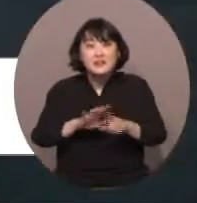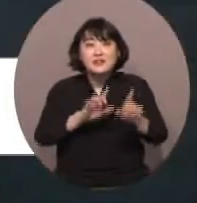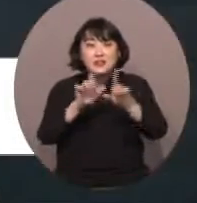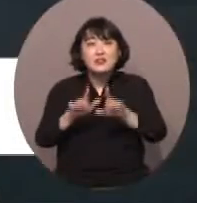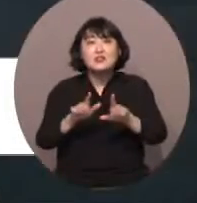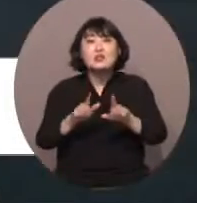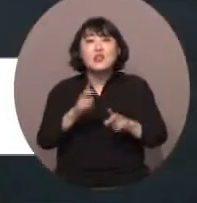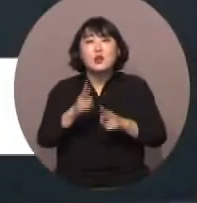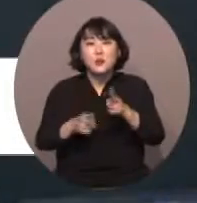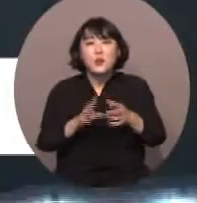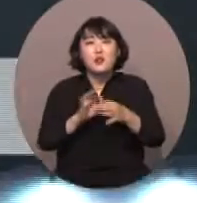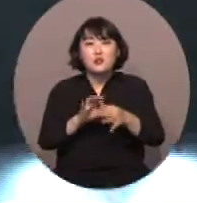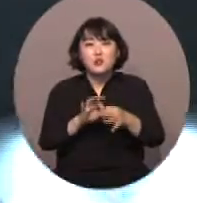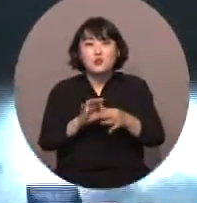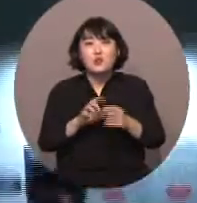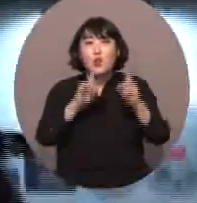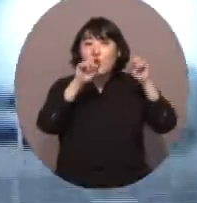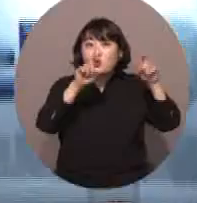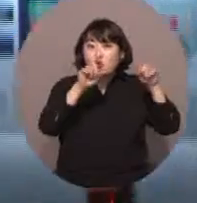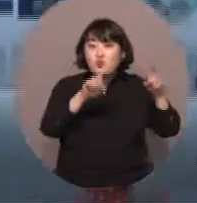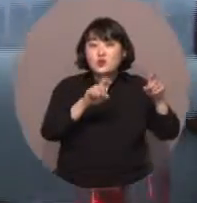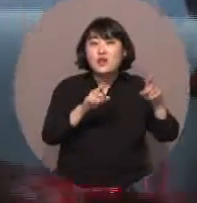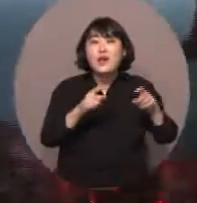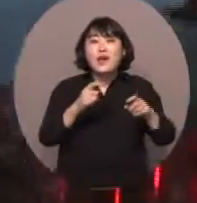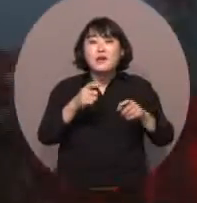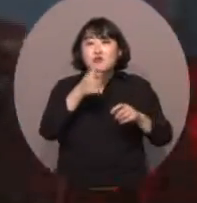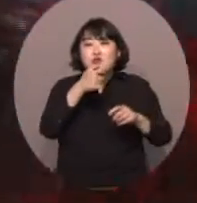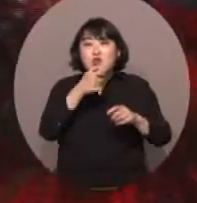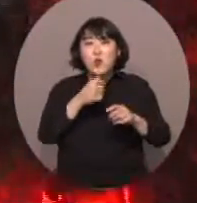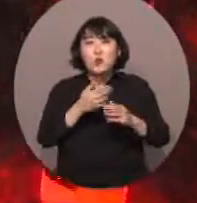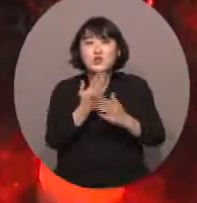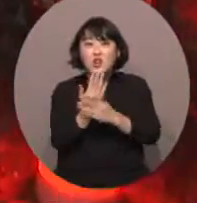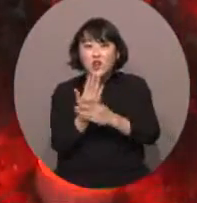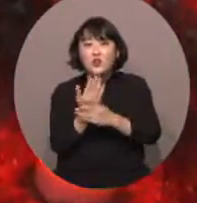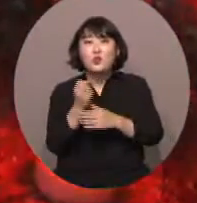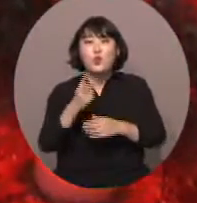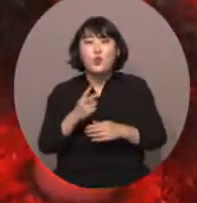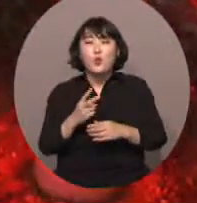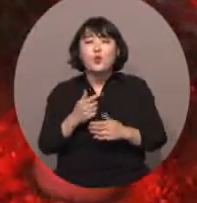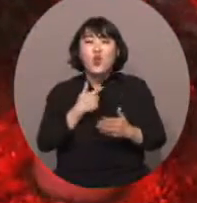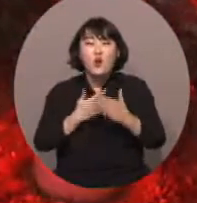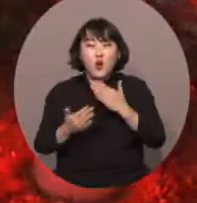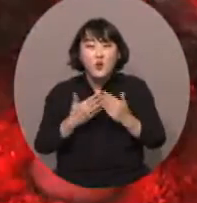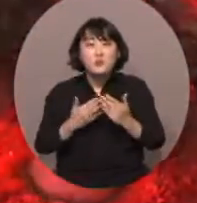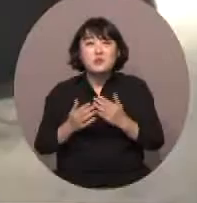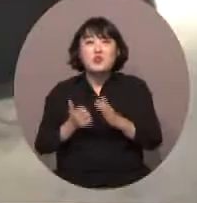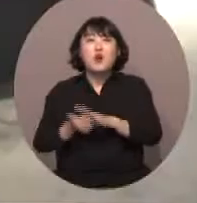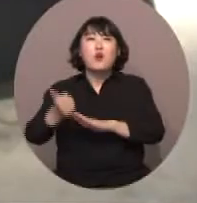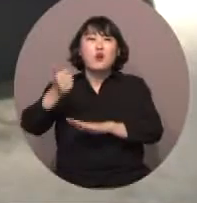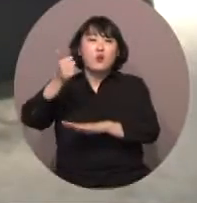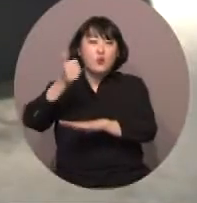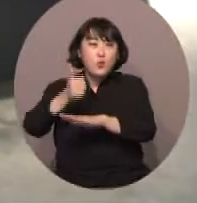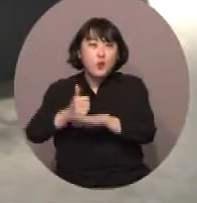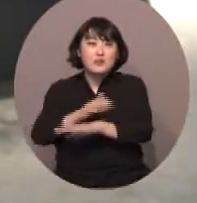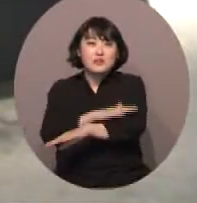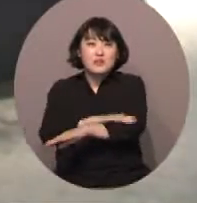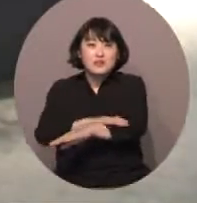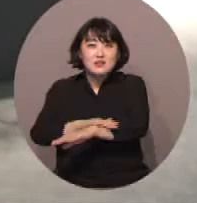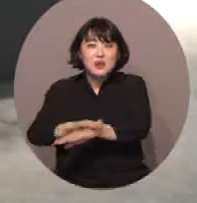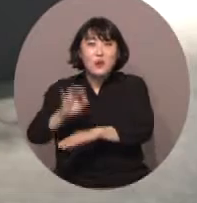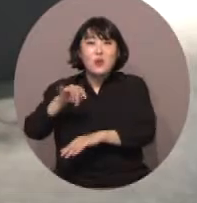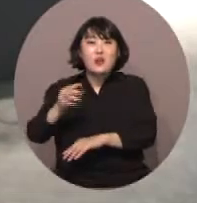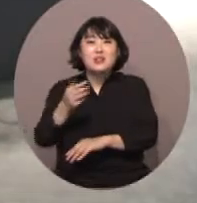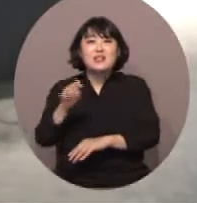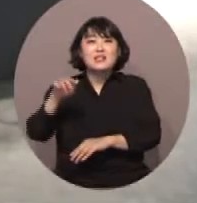정책 동향 호주의 대표적 해수 온천 6살에 웰니스 관광객 경험을 토대로 한 성공적인 웰니스 관광지